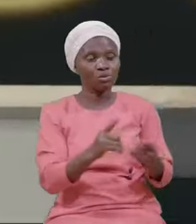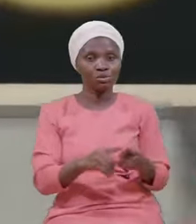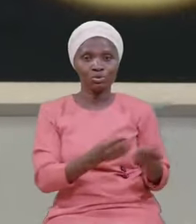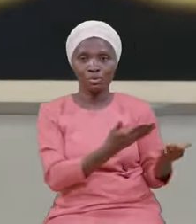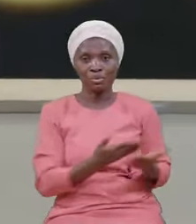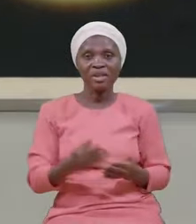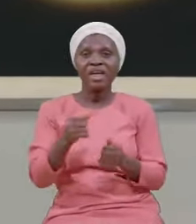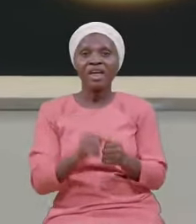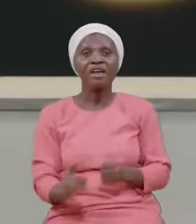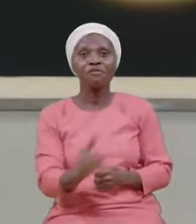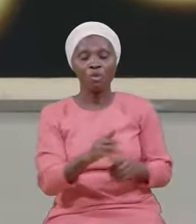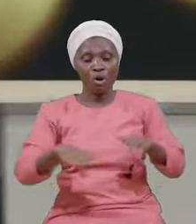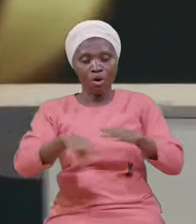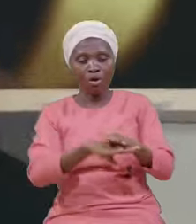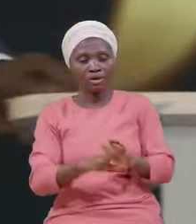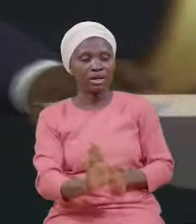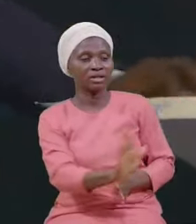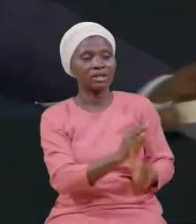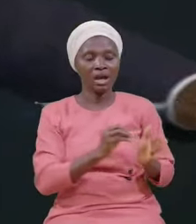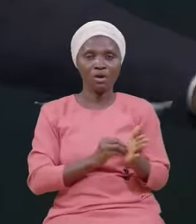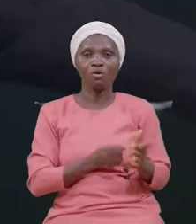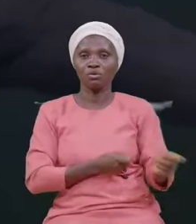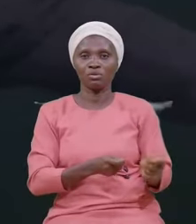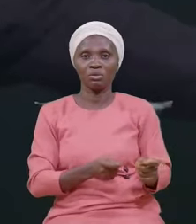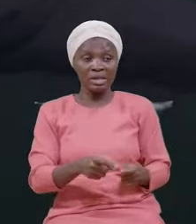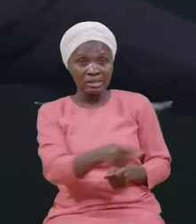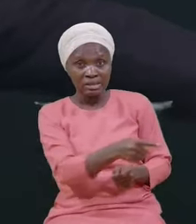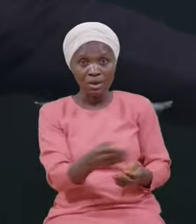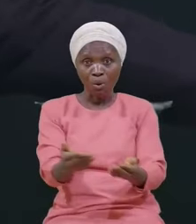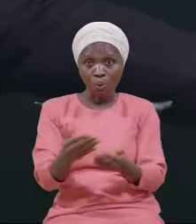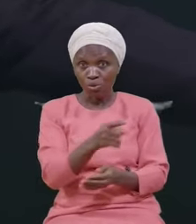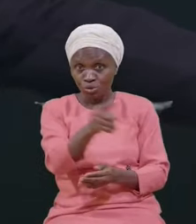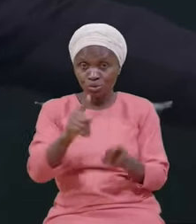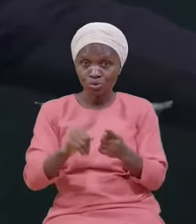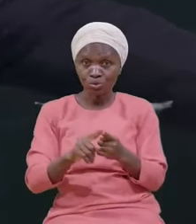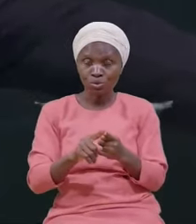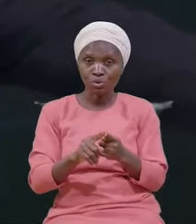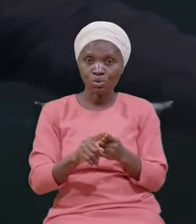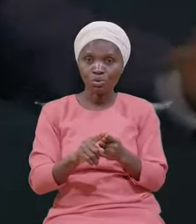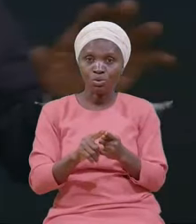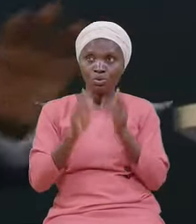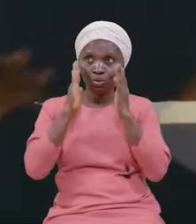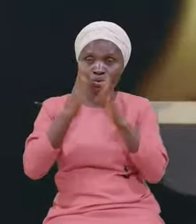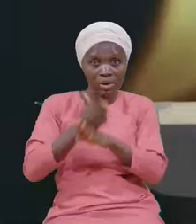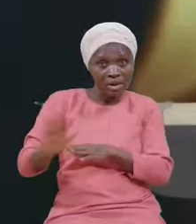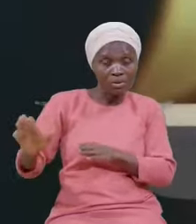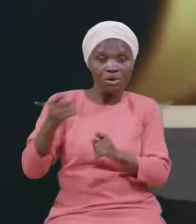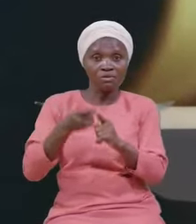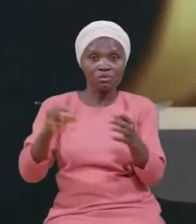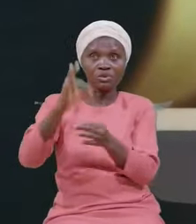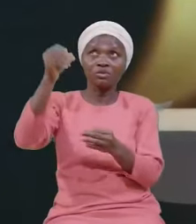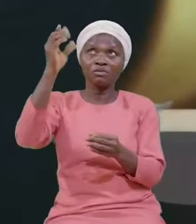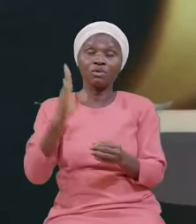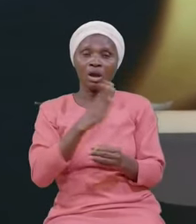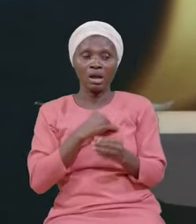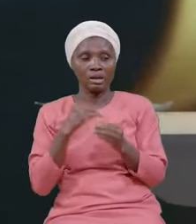sous leur contrôle. Et ils veulent que vous détournez les regards de l'esprit de Dieu et maintenant